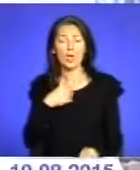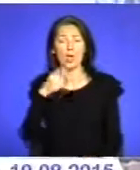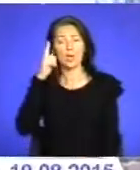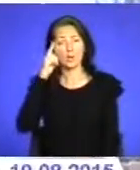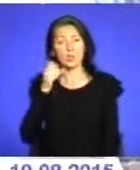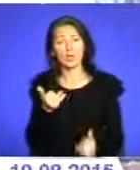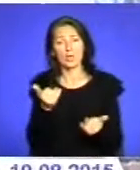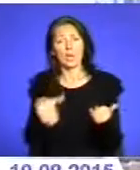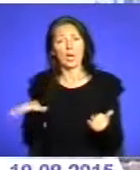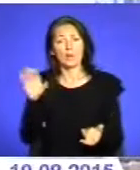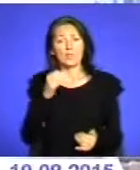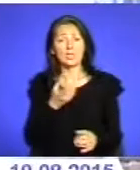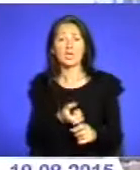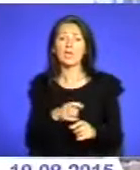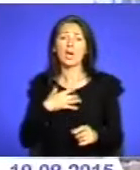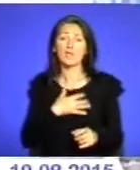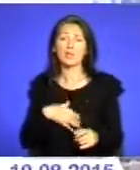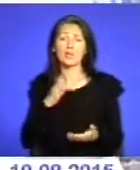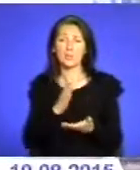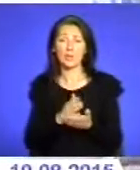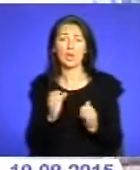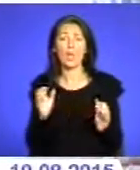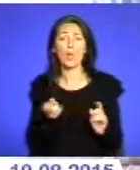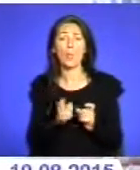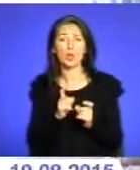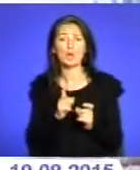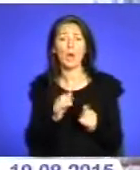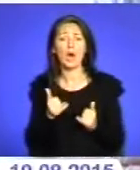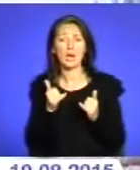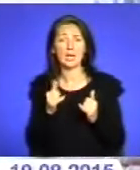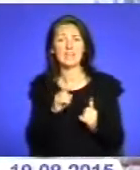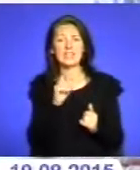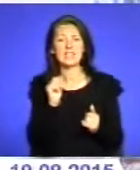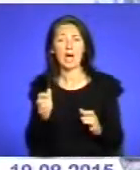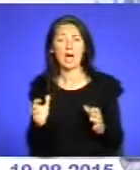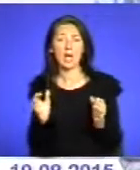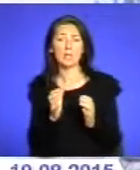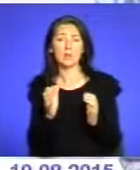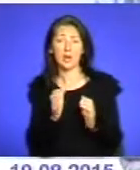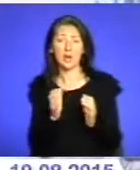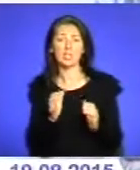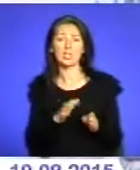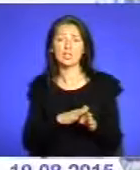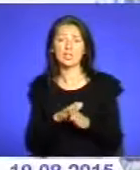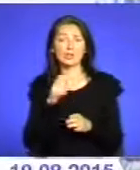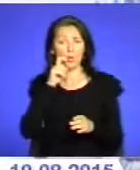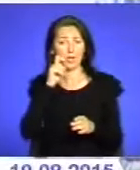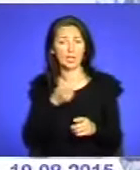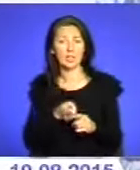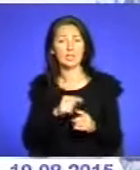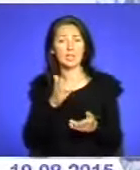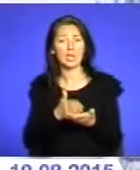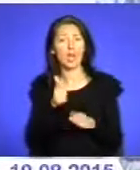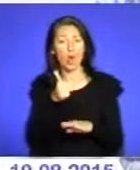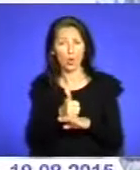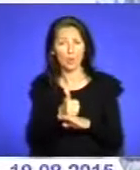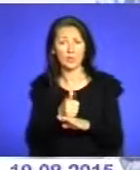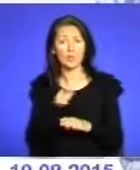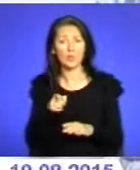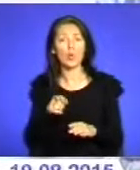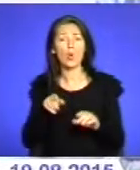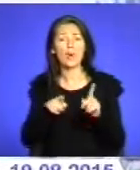всіх найважливішим є боротьба за збереження державності і незалежності України. Це є пріоритетом, саме тому цього року сесія прийняла рішення.